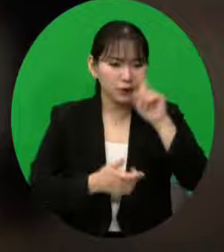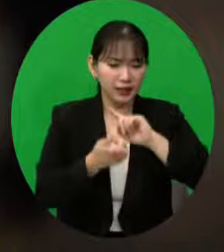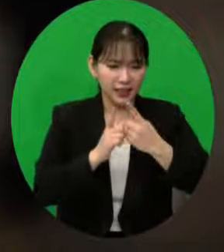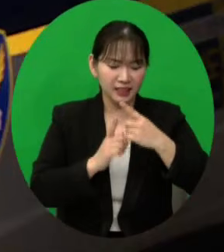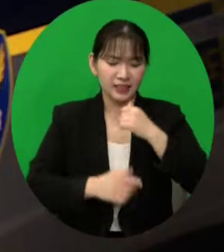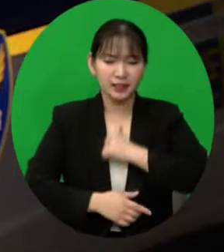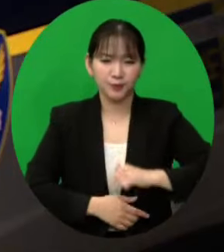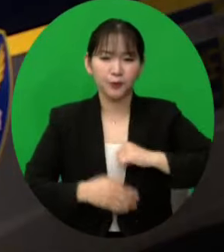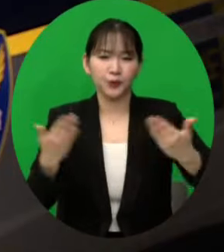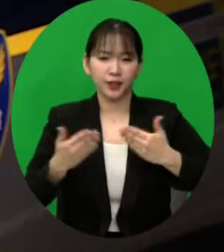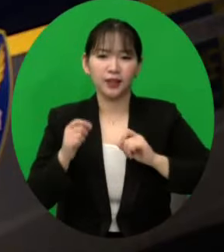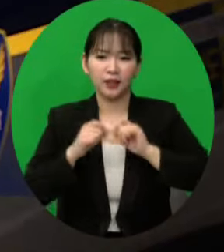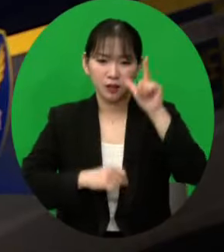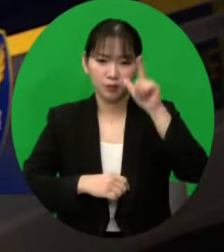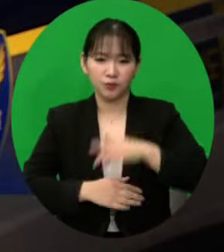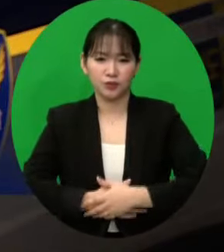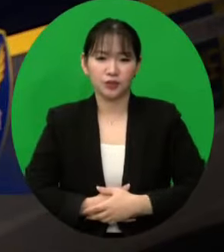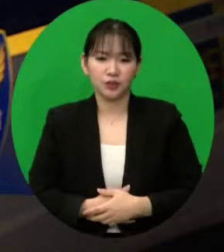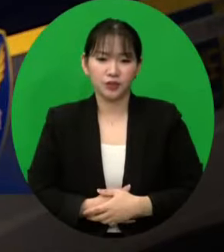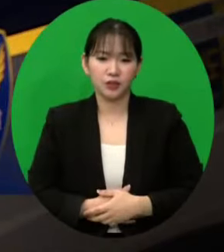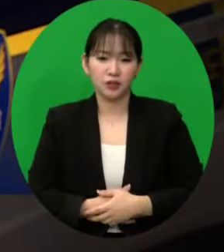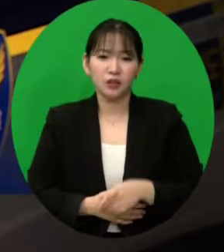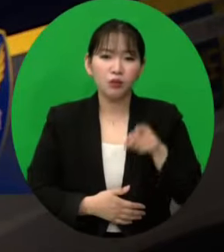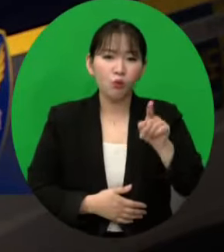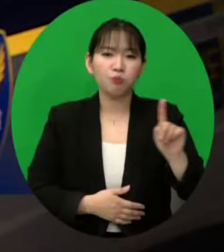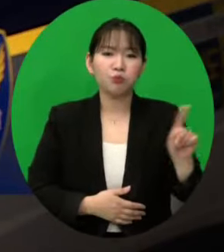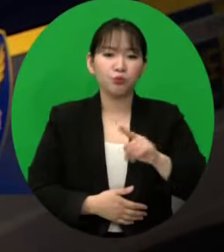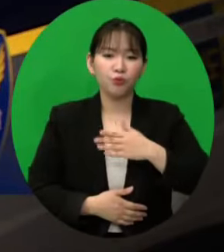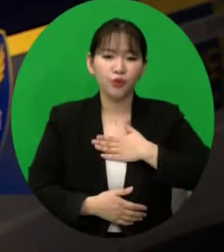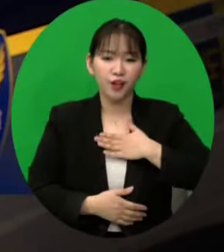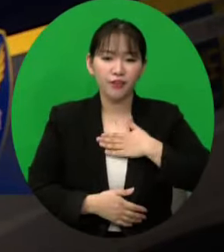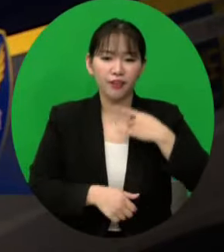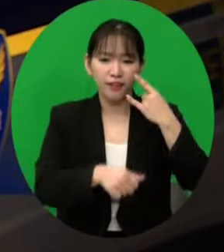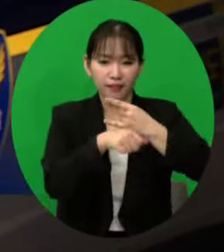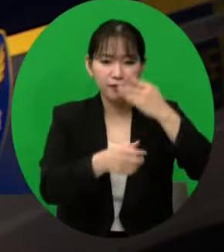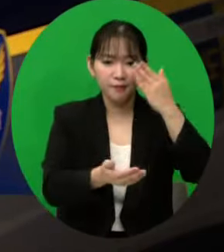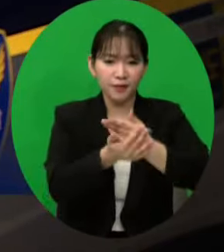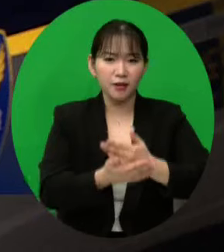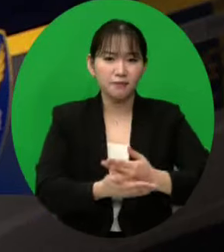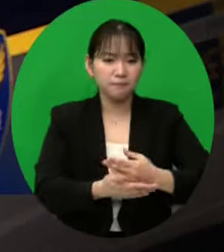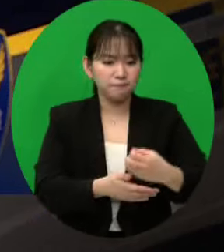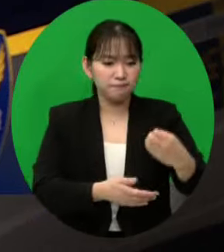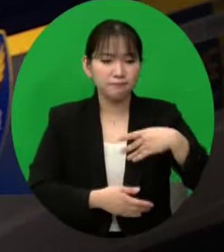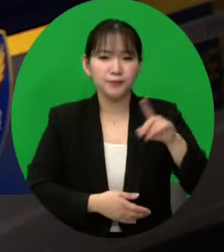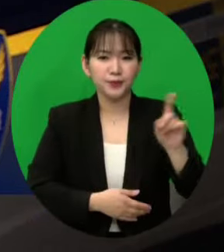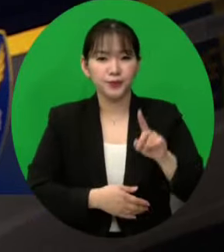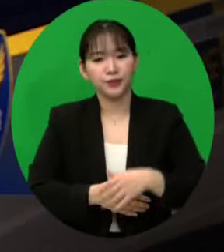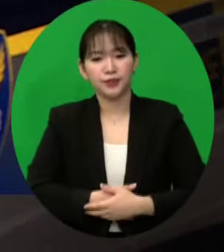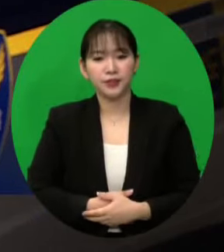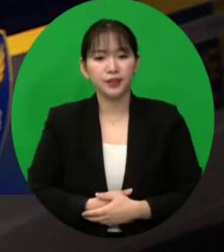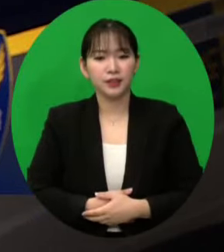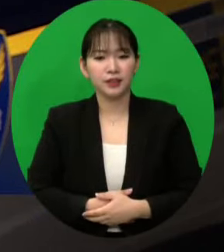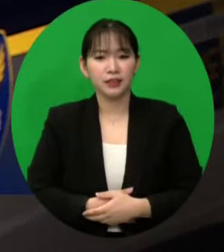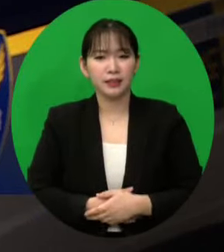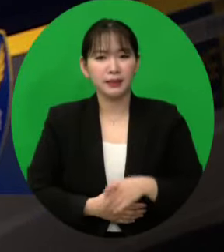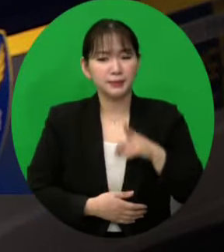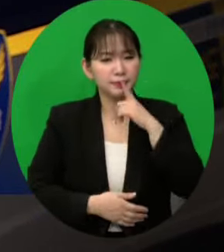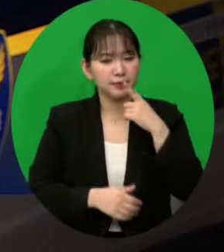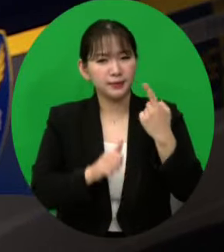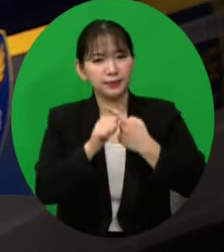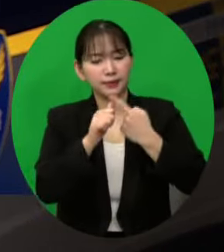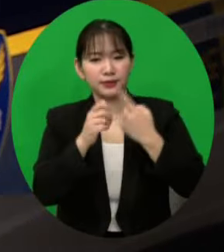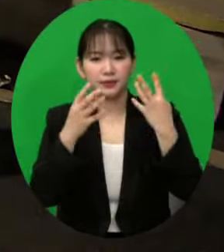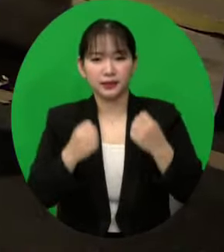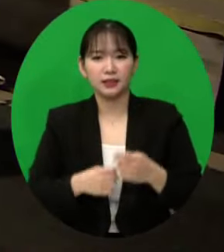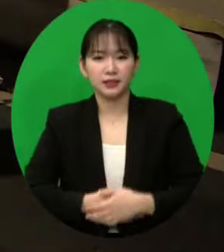대부분입니다. 너네들이 뭔데 나와서 이제 나한테 이제 들어가라 말아 하느냐 뭐 이런 식으로 이제 시비를 거시는 분들이